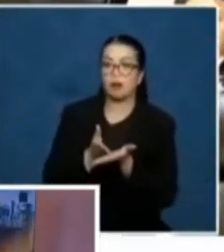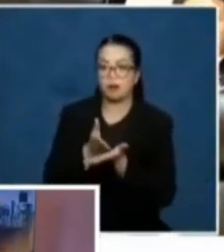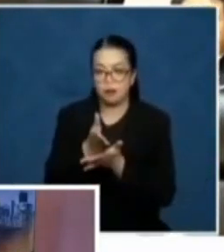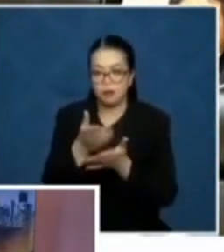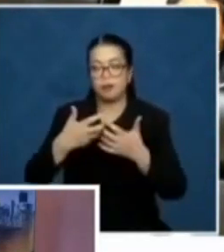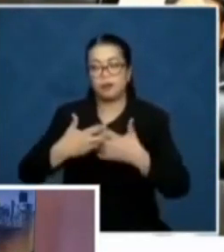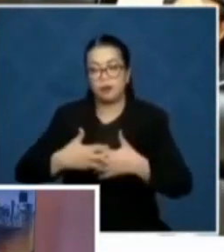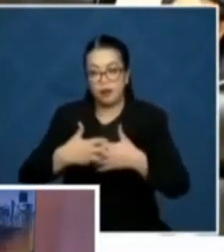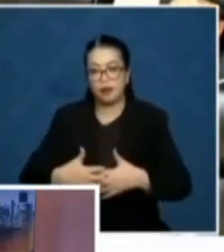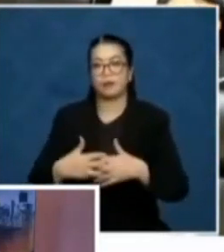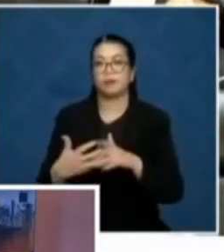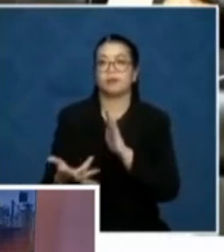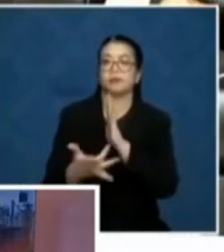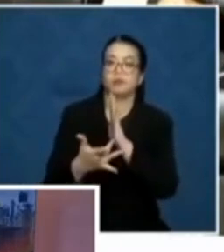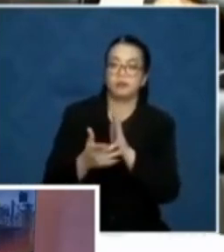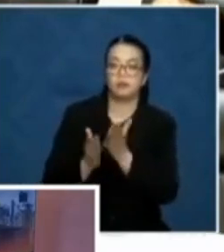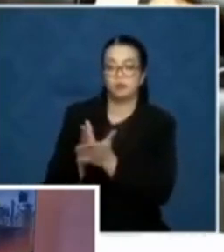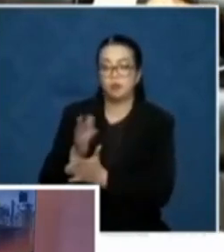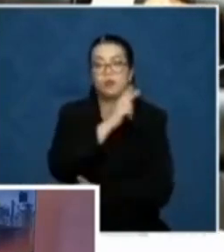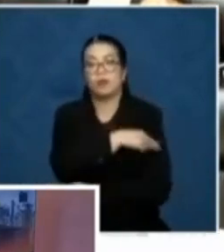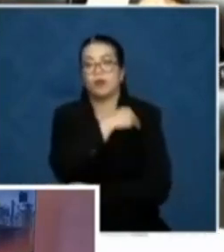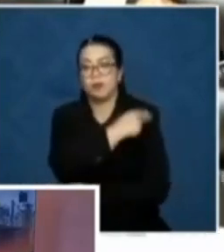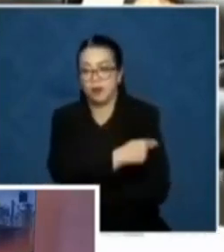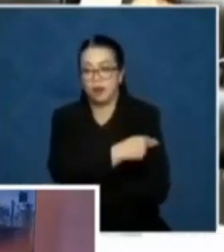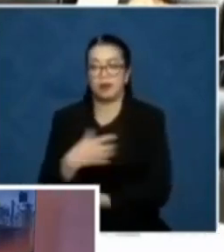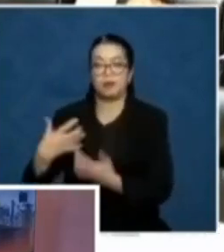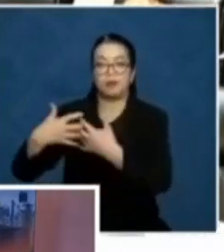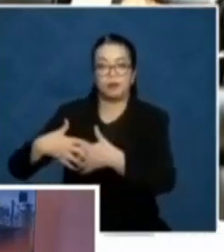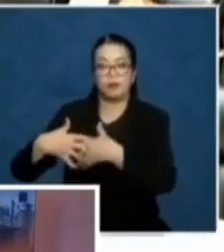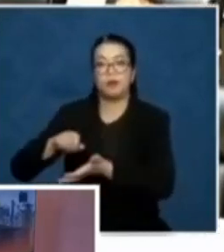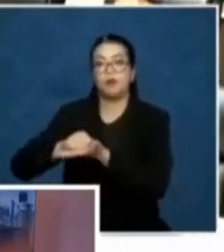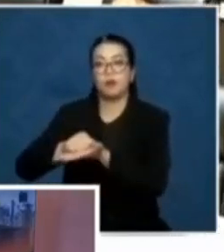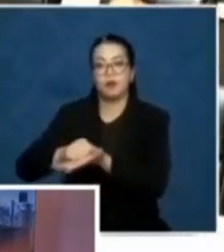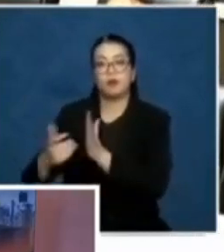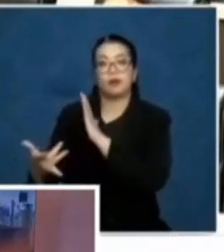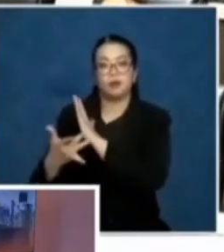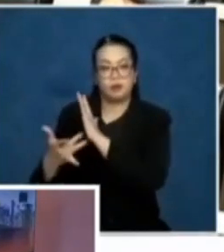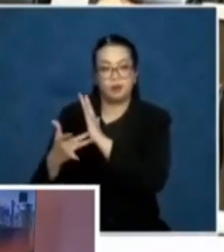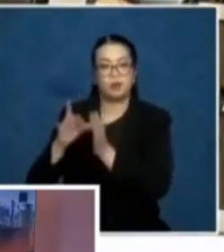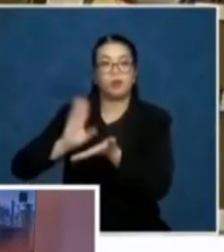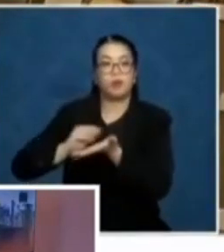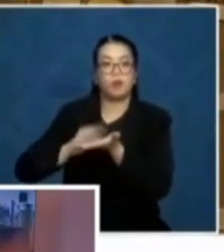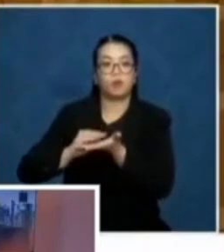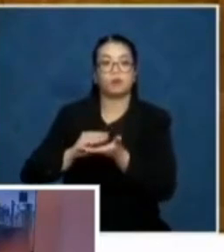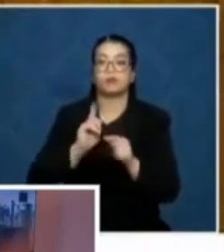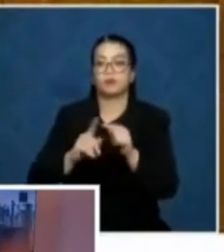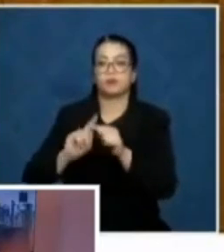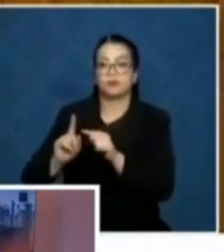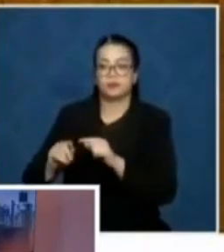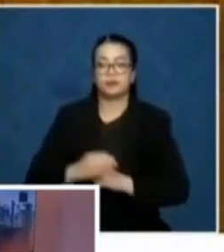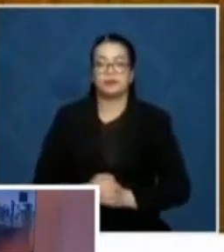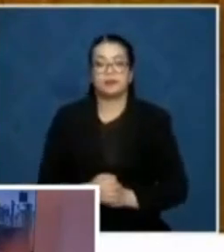ใช่มันก็เป็นอย่างนั้นทั้งนั้นแหละแต่เพราะฉะนั้นเราถึงอยากให้ก้าวการได้เป็นรัฐบาลดูไงจะได้จบๆไป ลองดูซะ จะได้รู้เจอของจริงเป็นยังไ